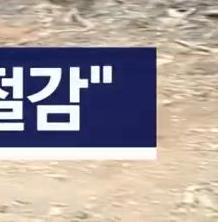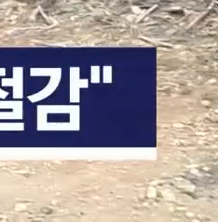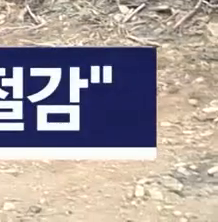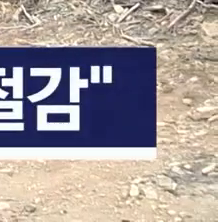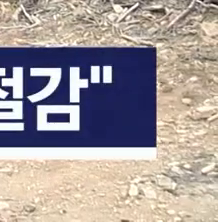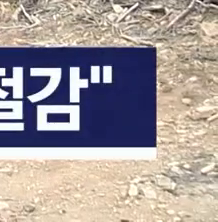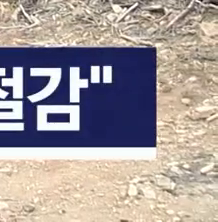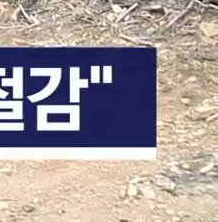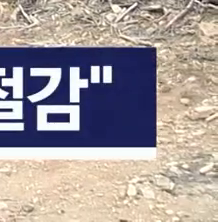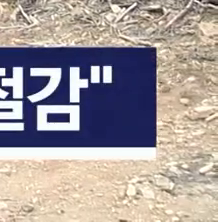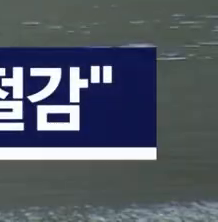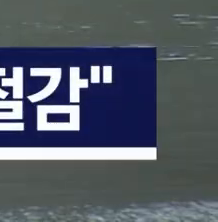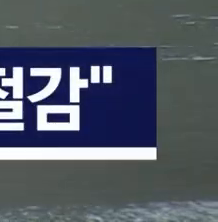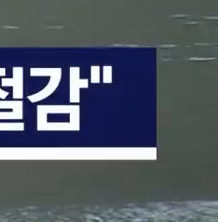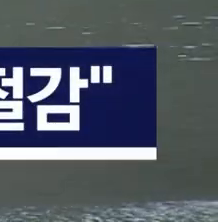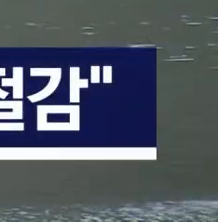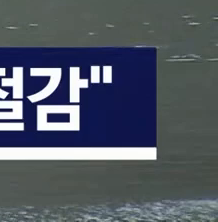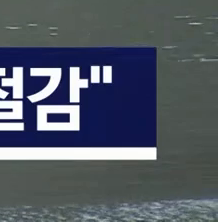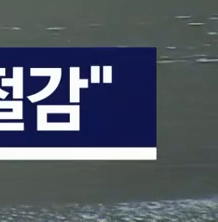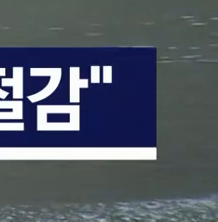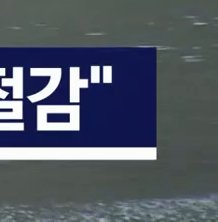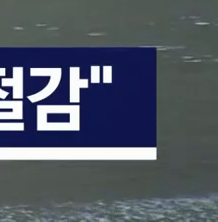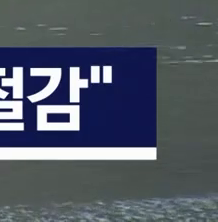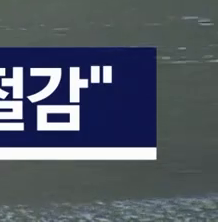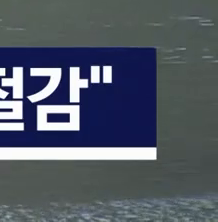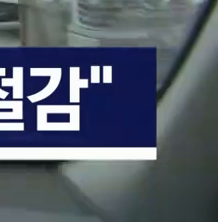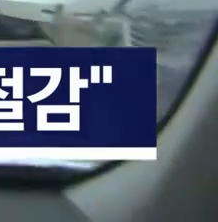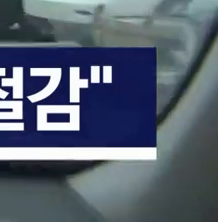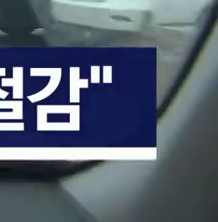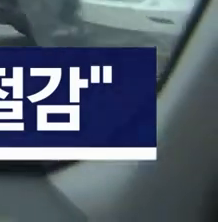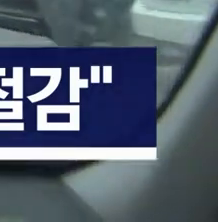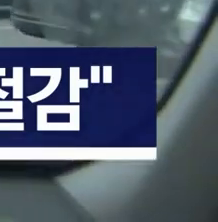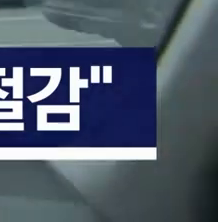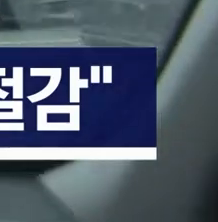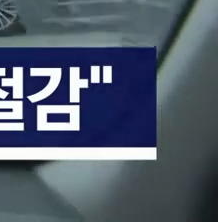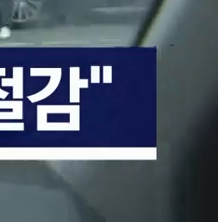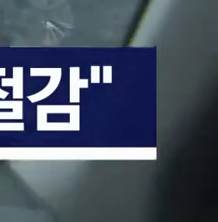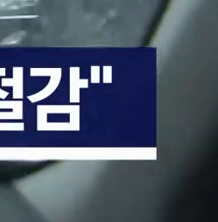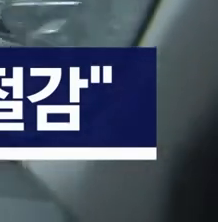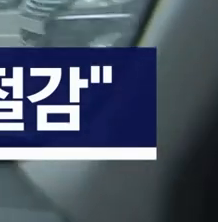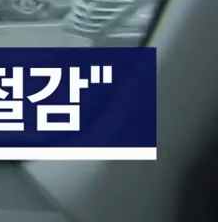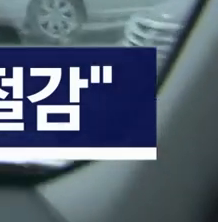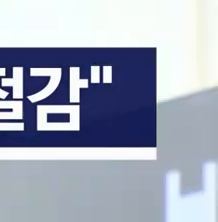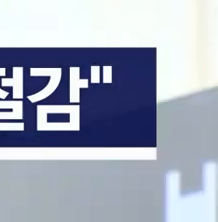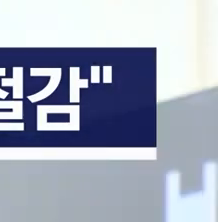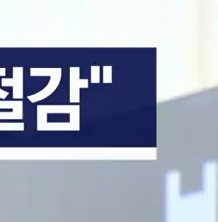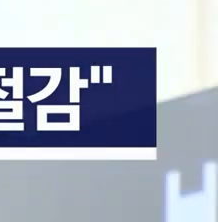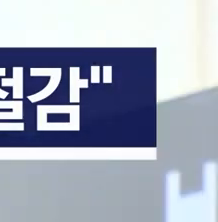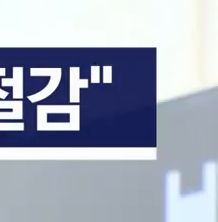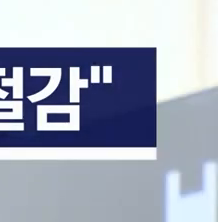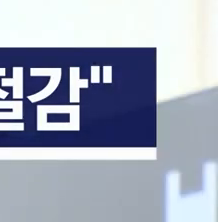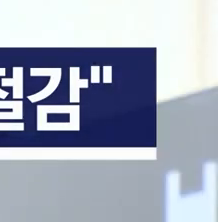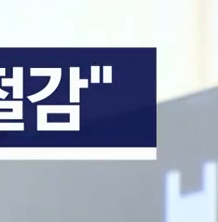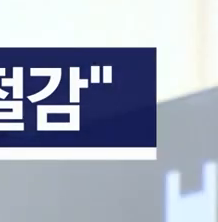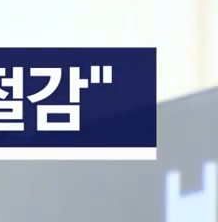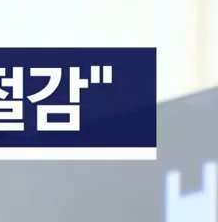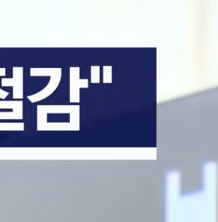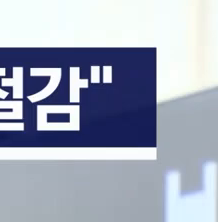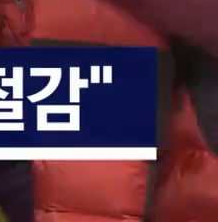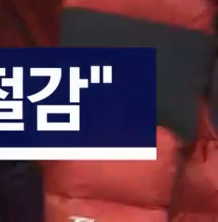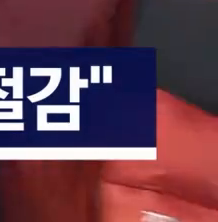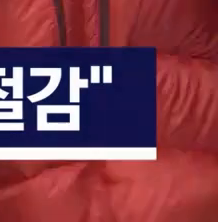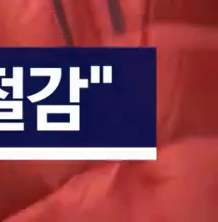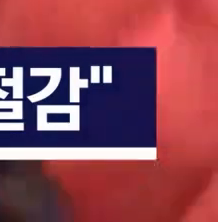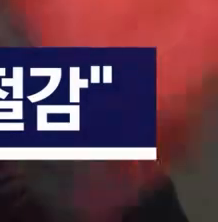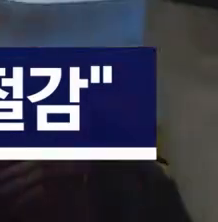오늘은 유엔이 정한 세계 물의 날입니다. 역대 최악의 가뭄을 경험하고 있는 광주 전남 지역민에겐 어느 때보다 물의